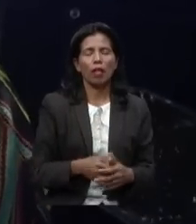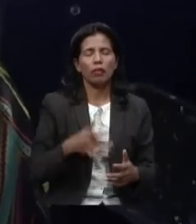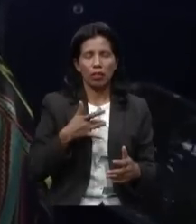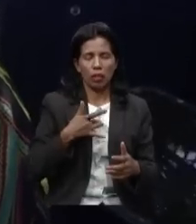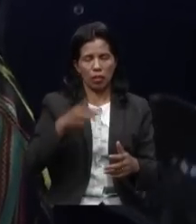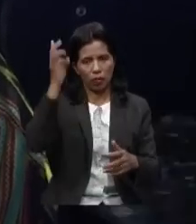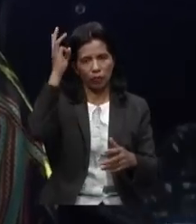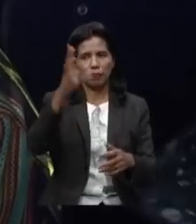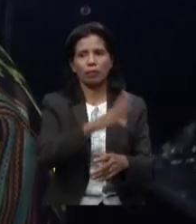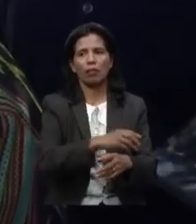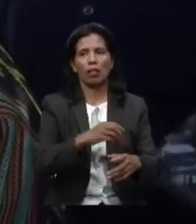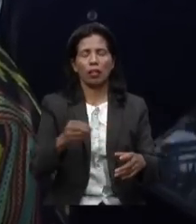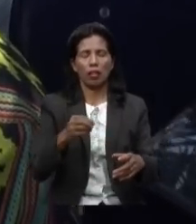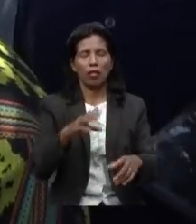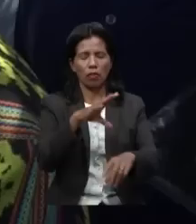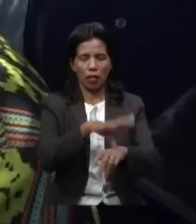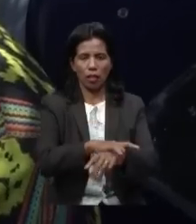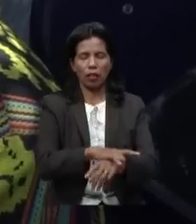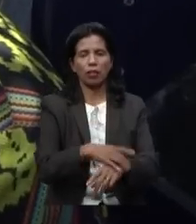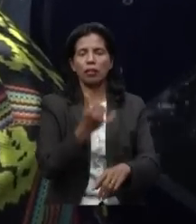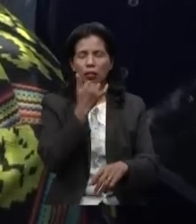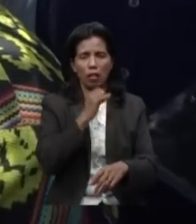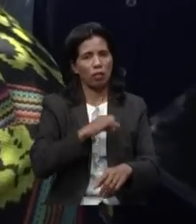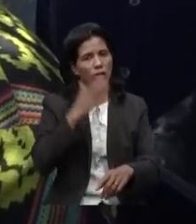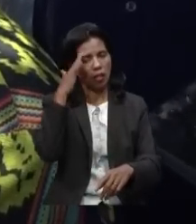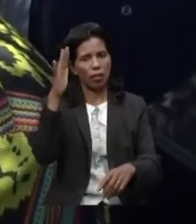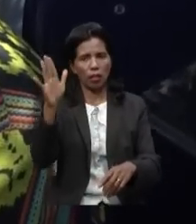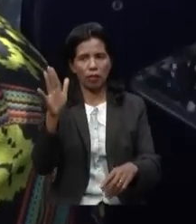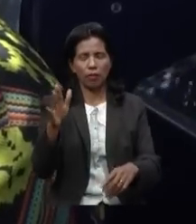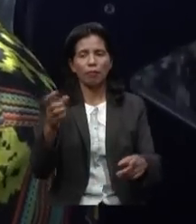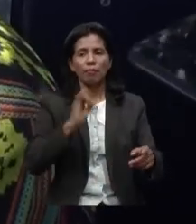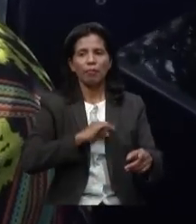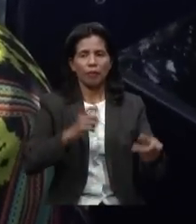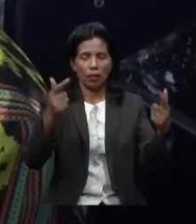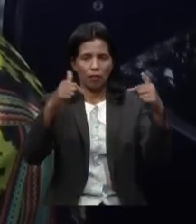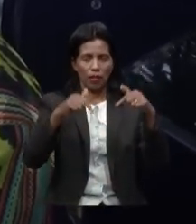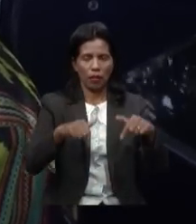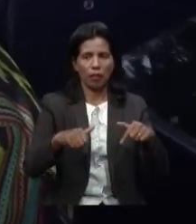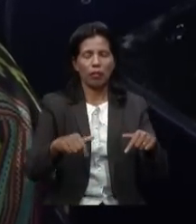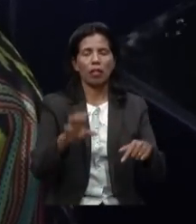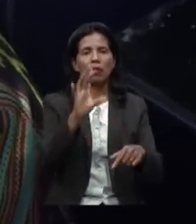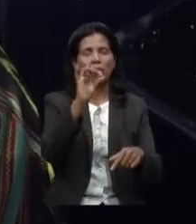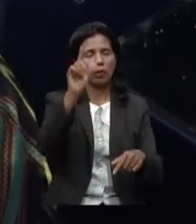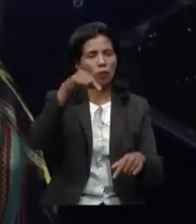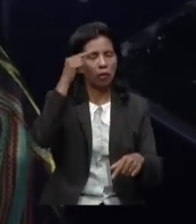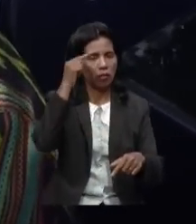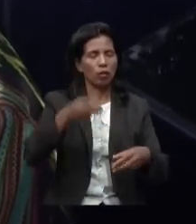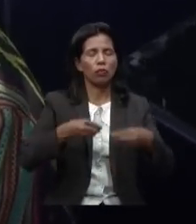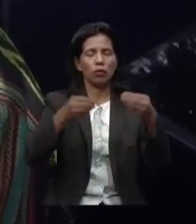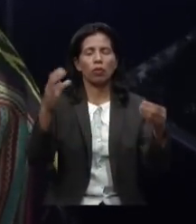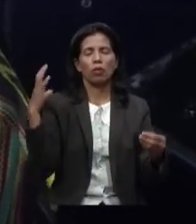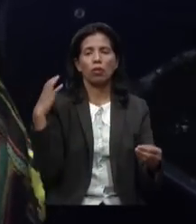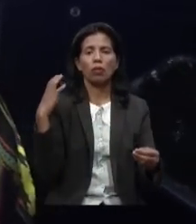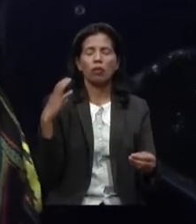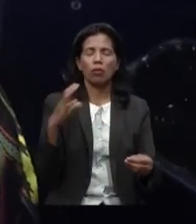kita atuasan rumah maka salah kari aula dung atene mesti hau mai hene uita bu governo maka fo confiança mai hau